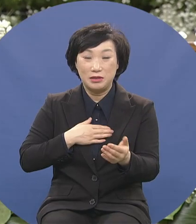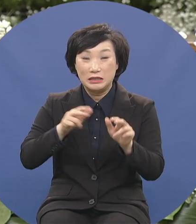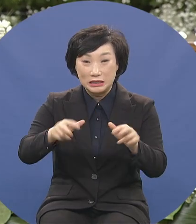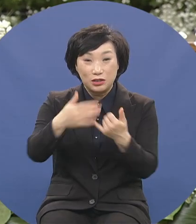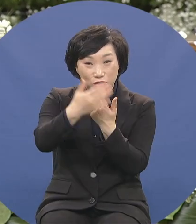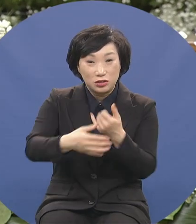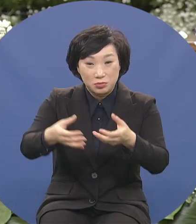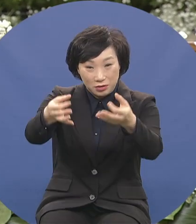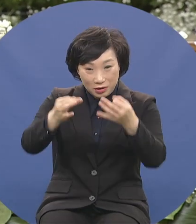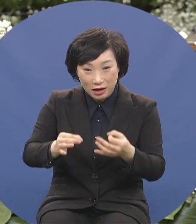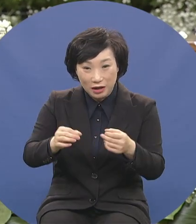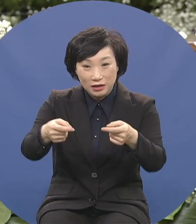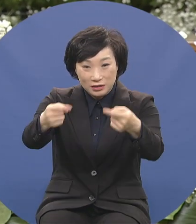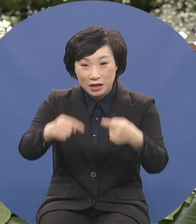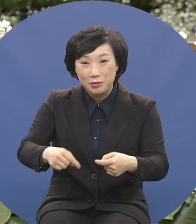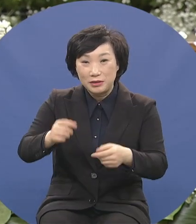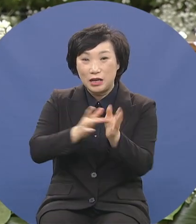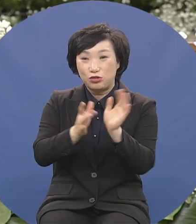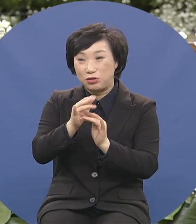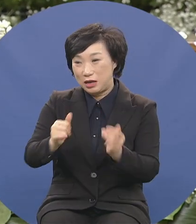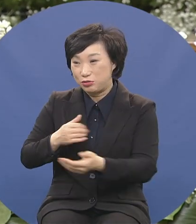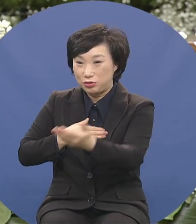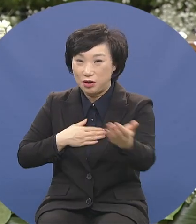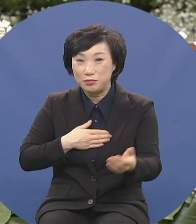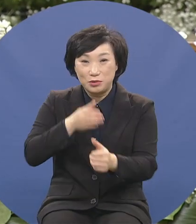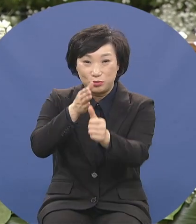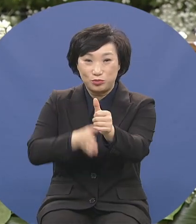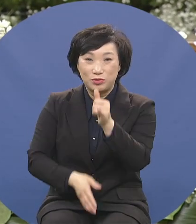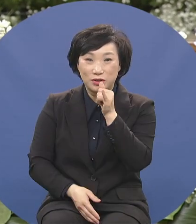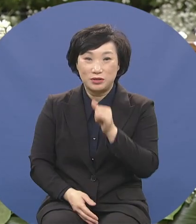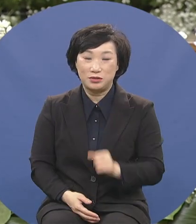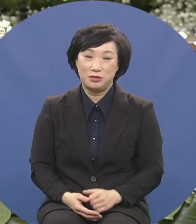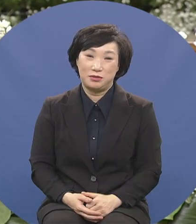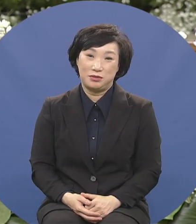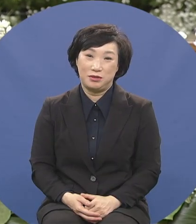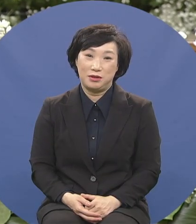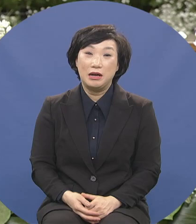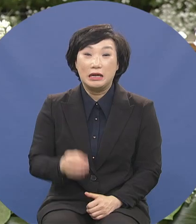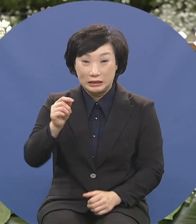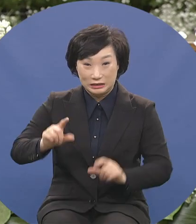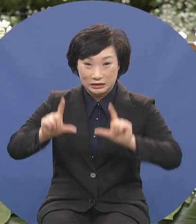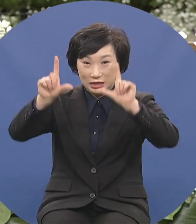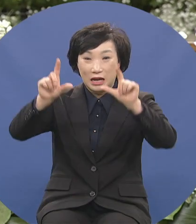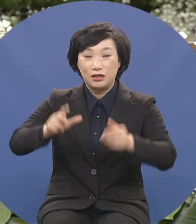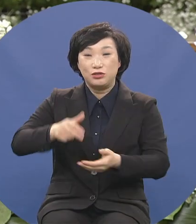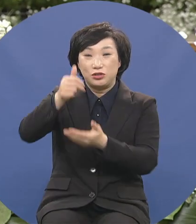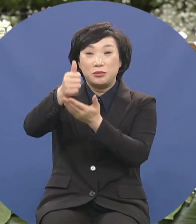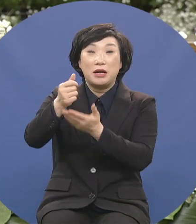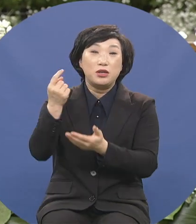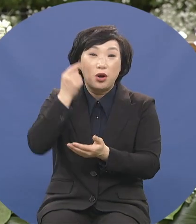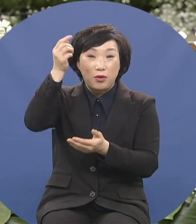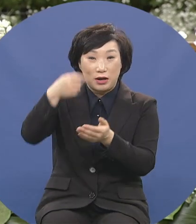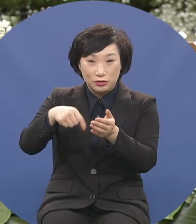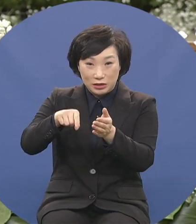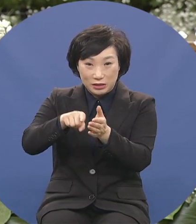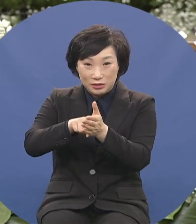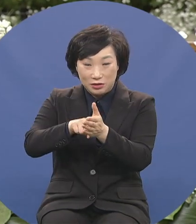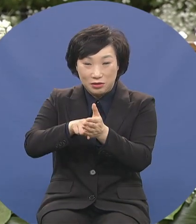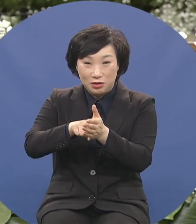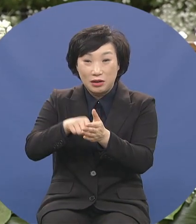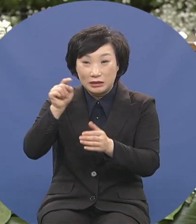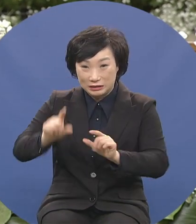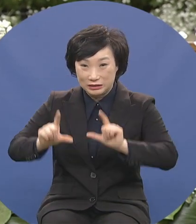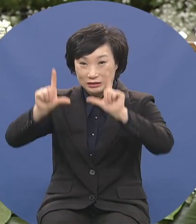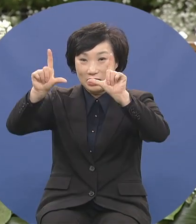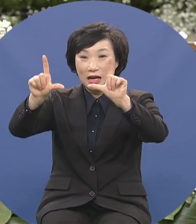유튜브를 함께 하는 예수가족들이요, 한 줄이 비옵나니 그날에 주님의 영광을 위하여,